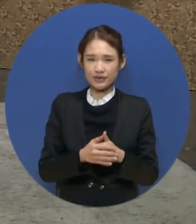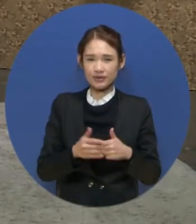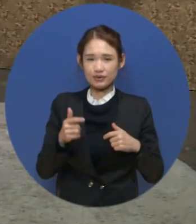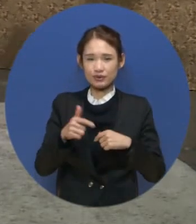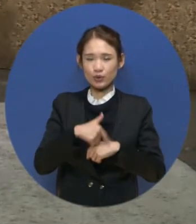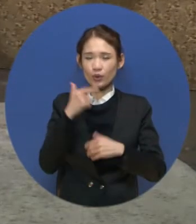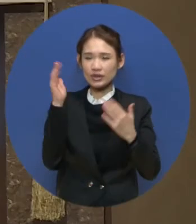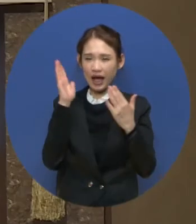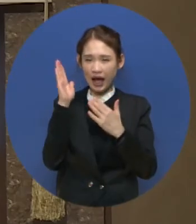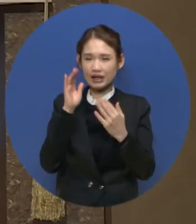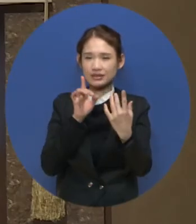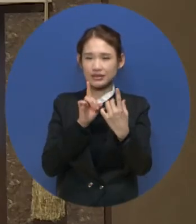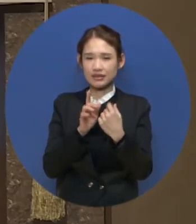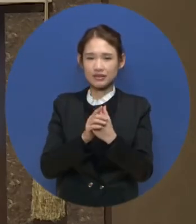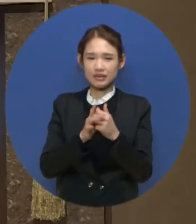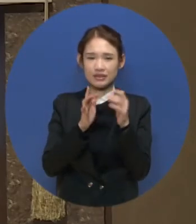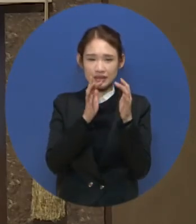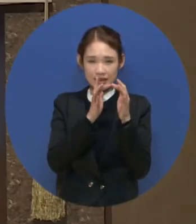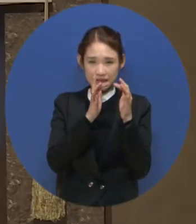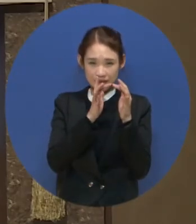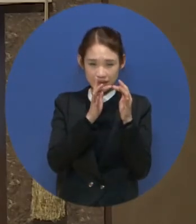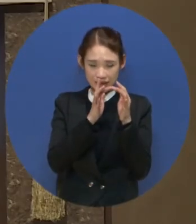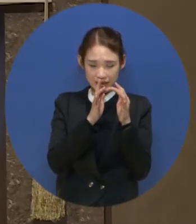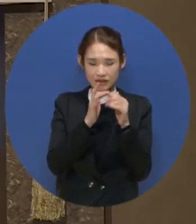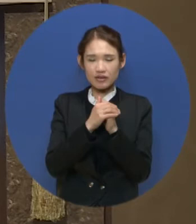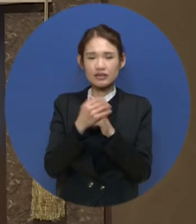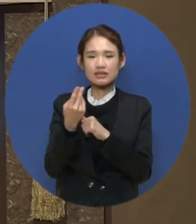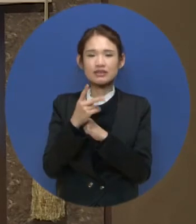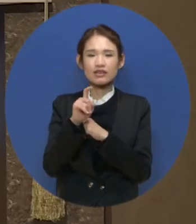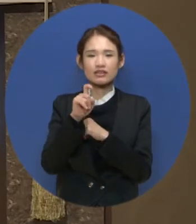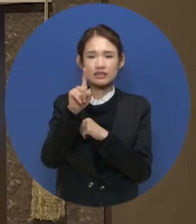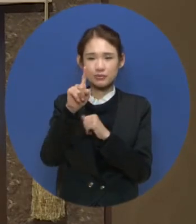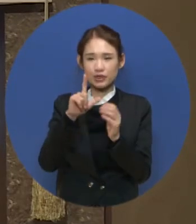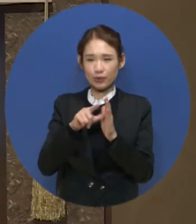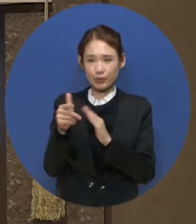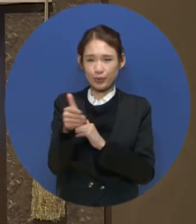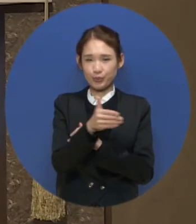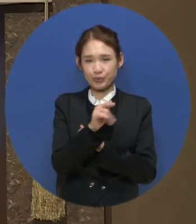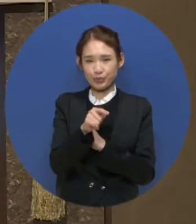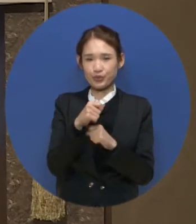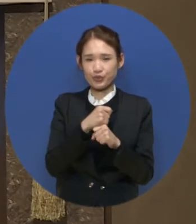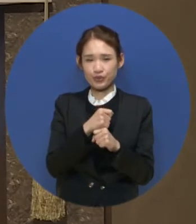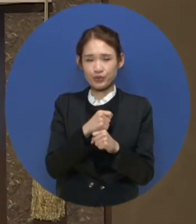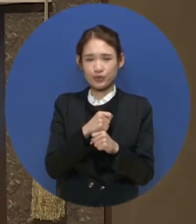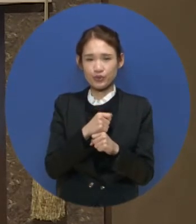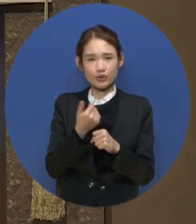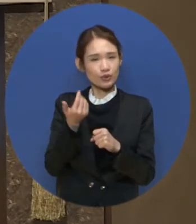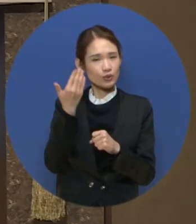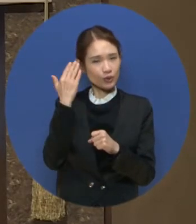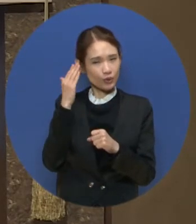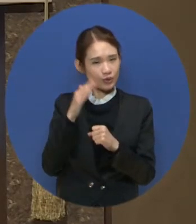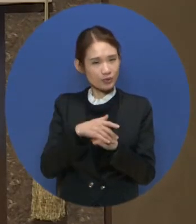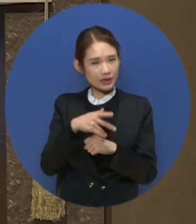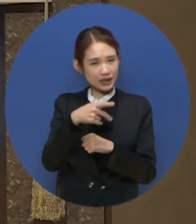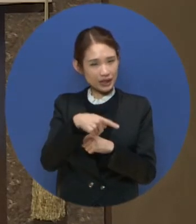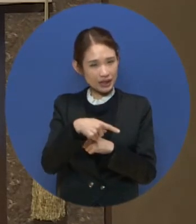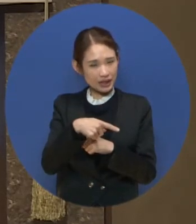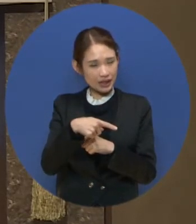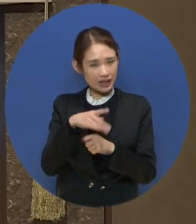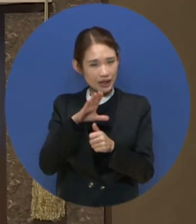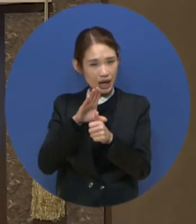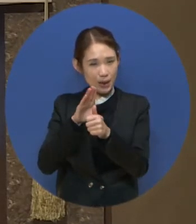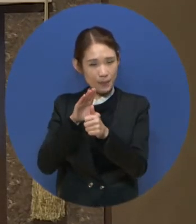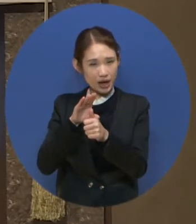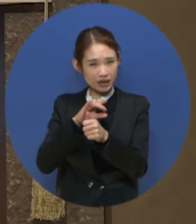네네. 저희가 이제 인터넷으로 하는데 2011년부터 이거를 이제 어떻게 보면 요즘 그